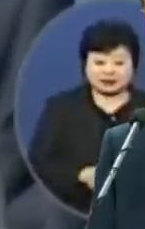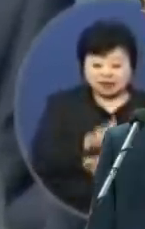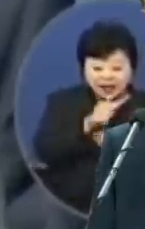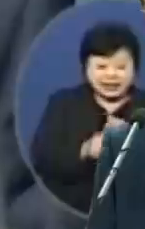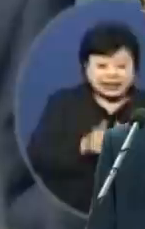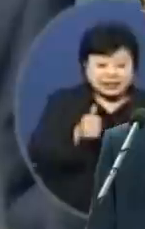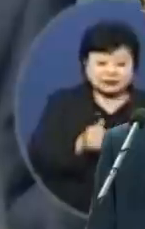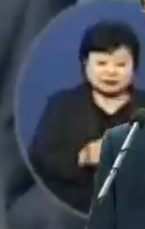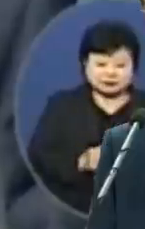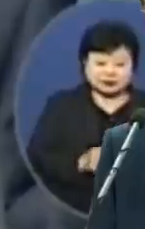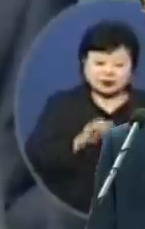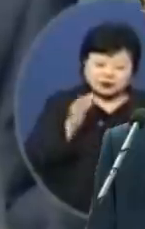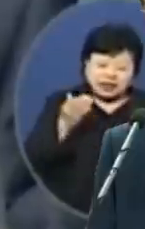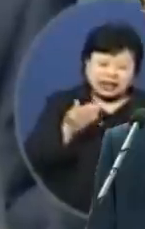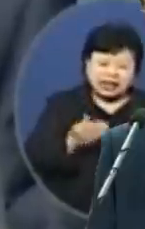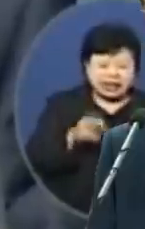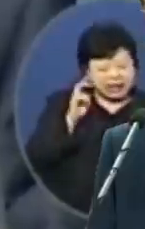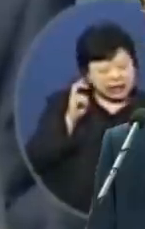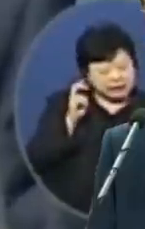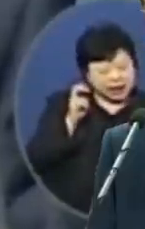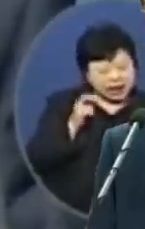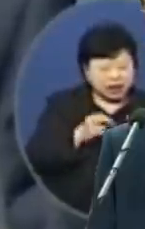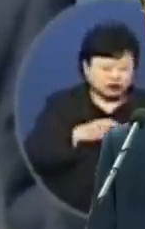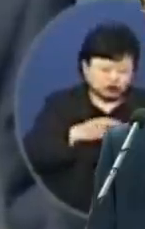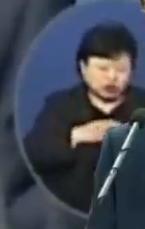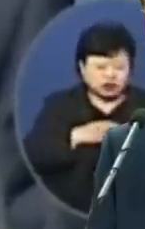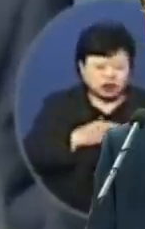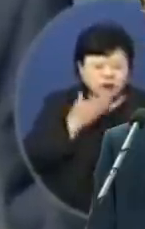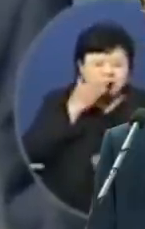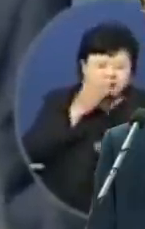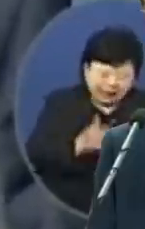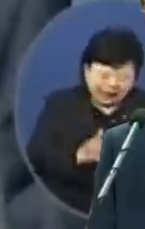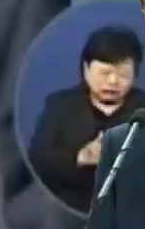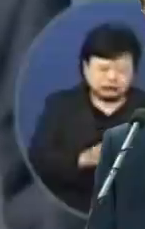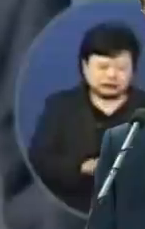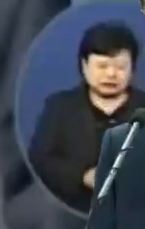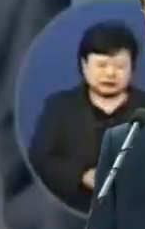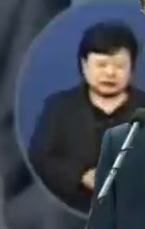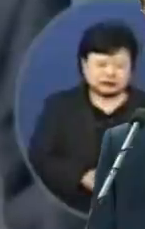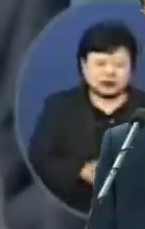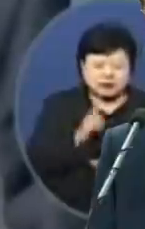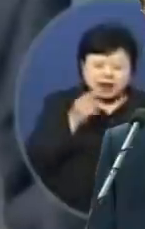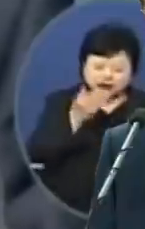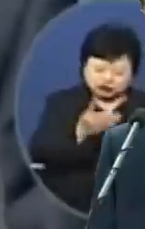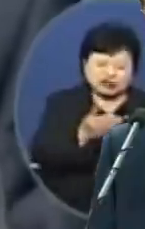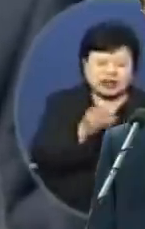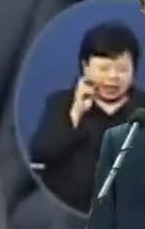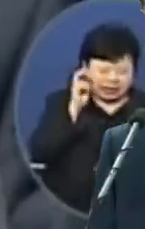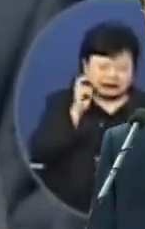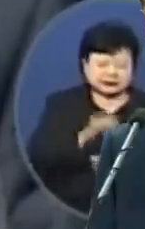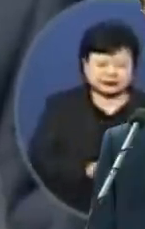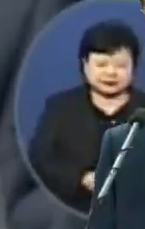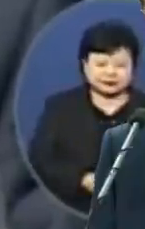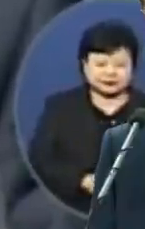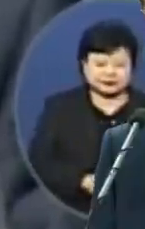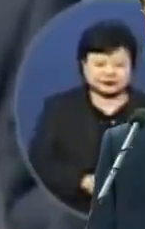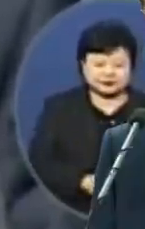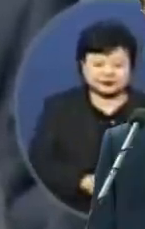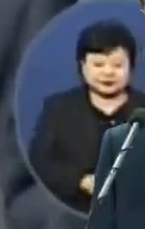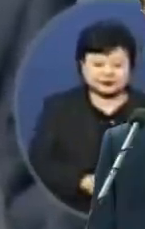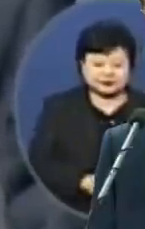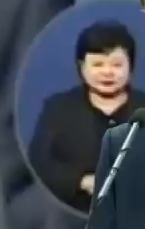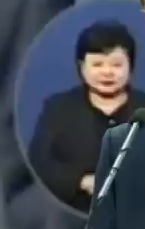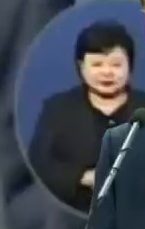하나님이 네가 하나님처럼 될까 두려워해서 선악과를 못 먹게 만들었다.